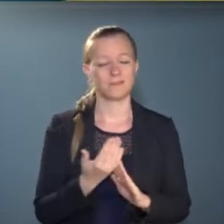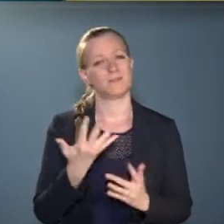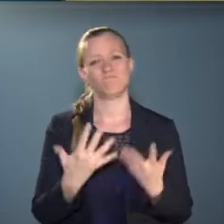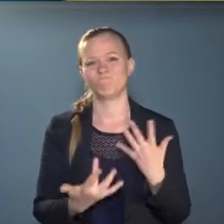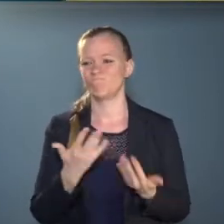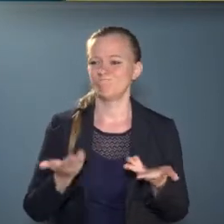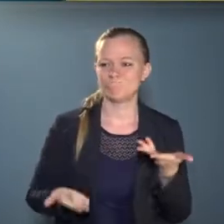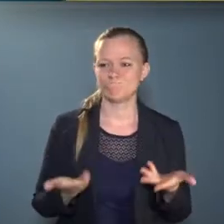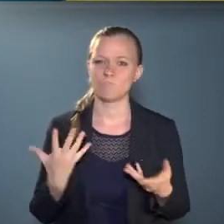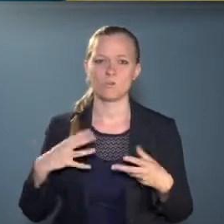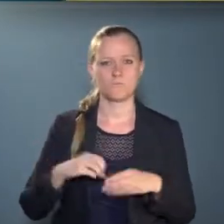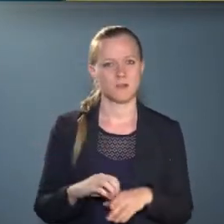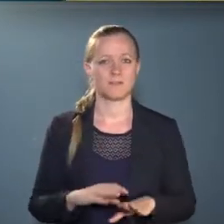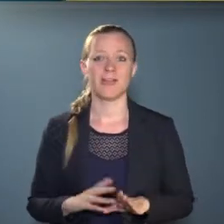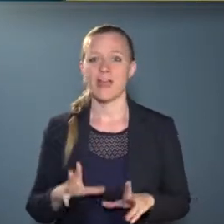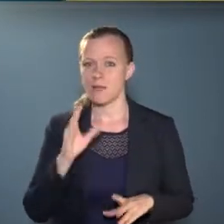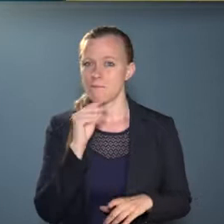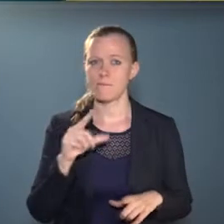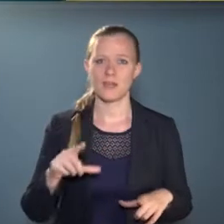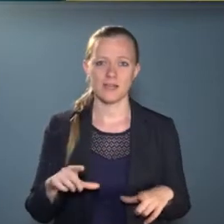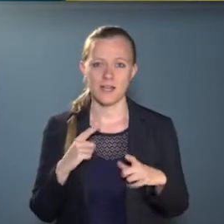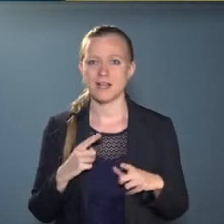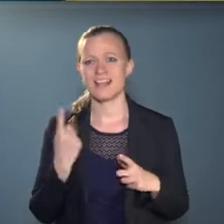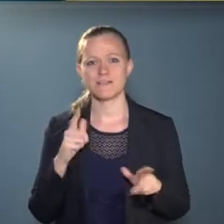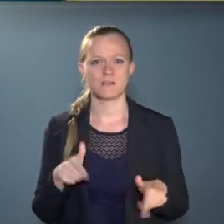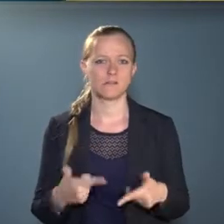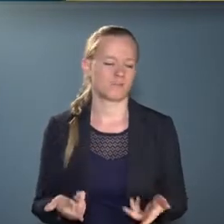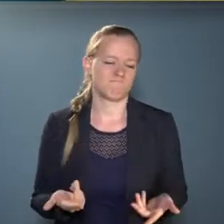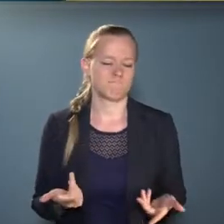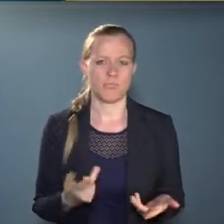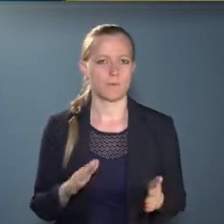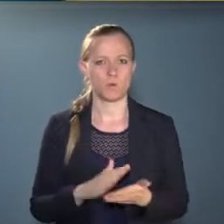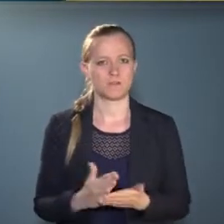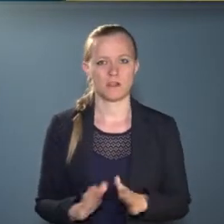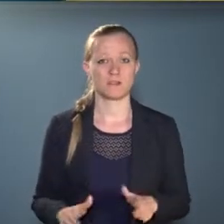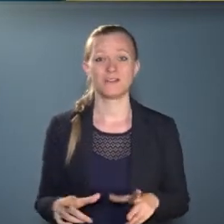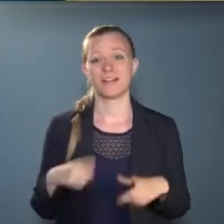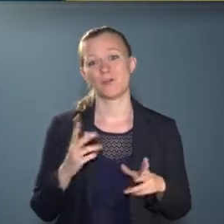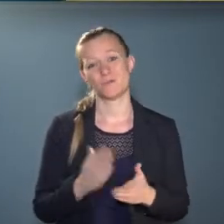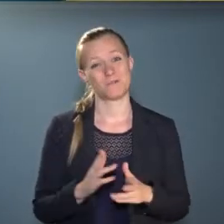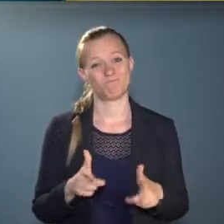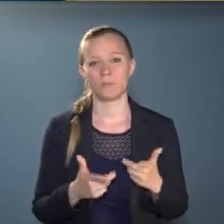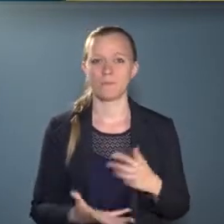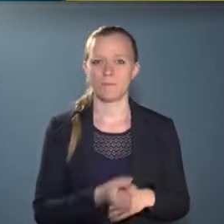mindent mérlegeltek, és ember életet észszerűtlenül nem kockáztattunk, hisz már élőket nem kellett